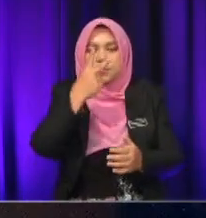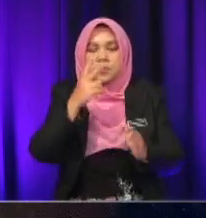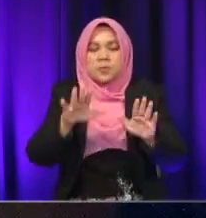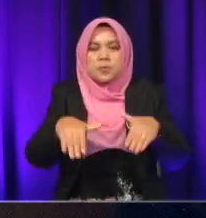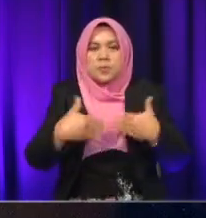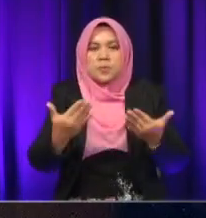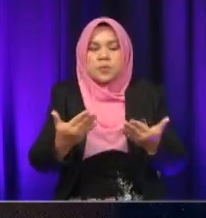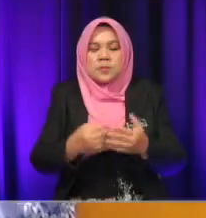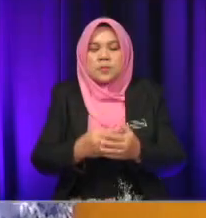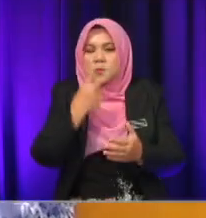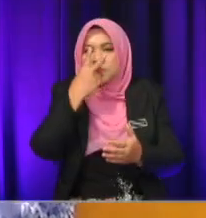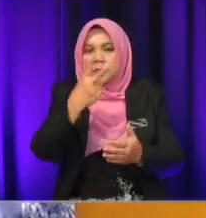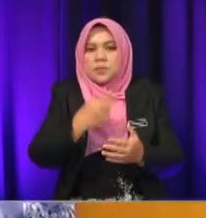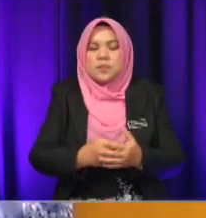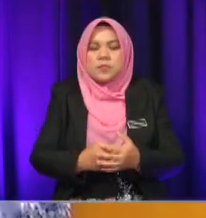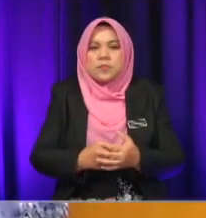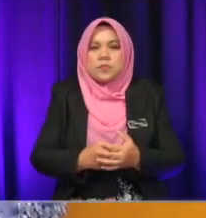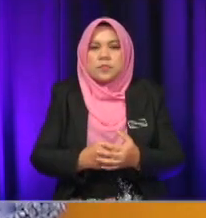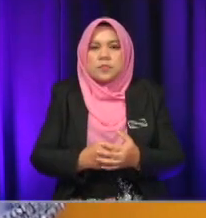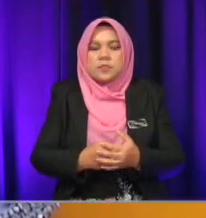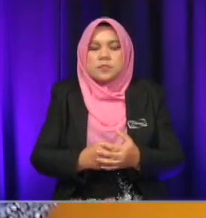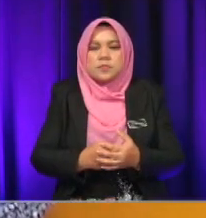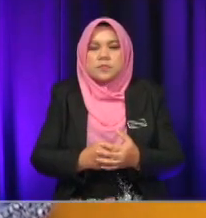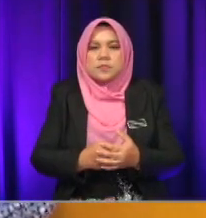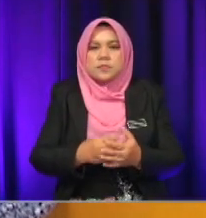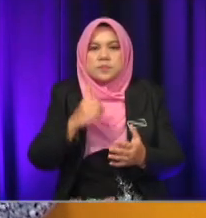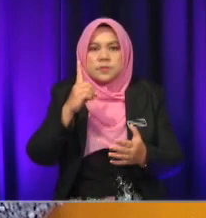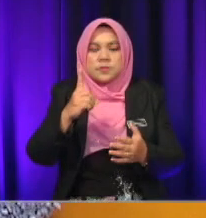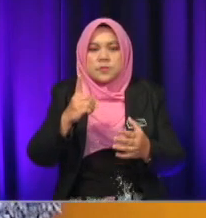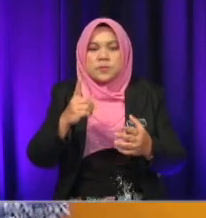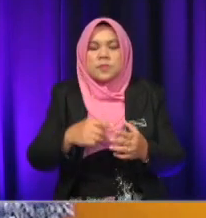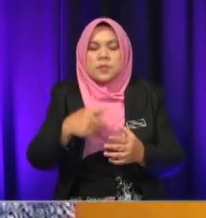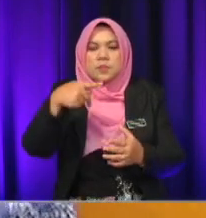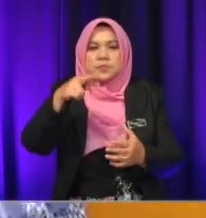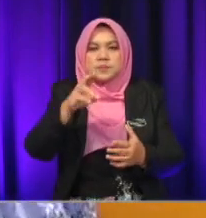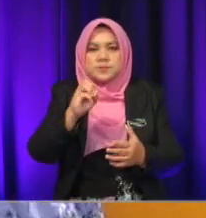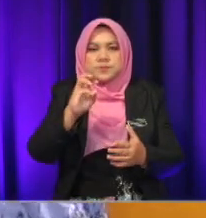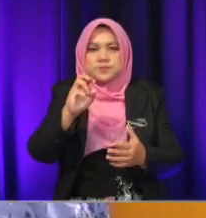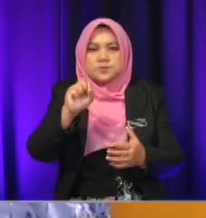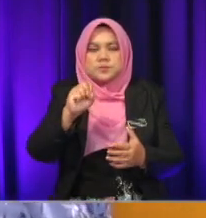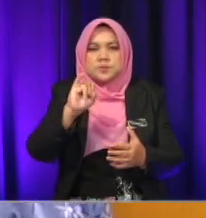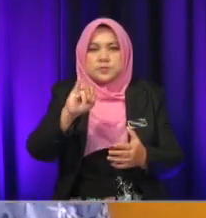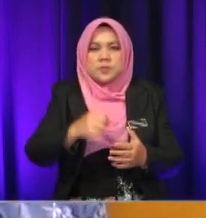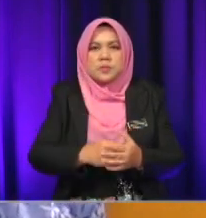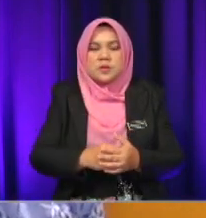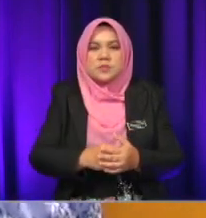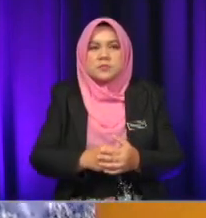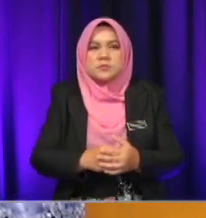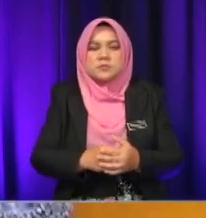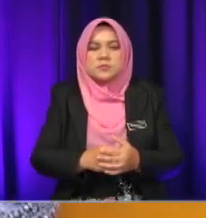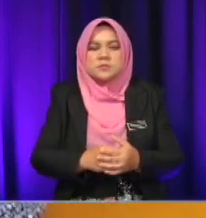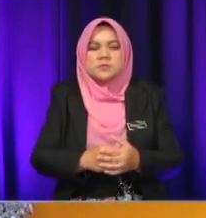ni cuba nak buat sesuatu promosi pengiklanan beg dia. Okay, mana tu